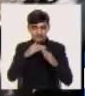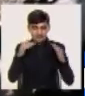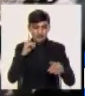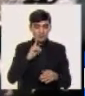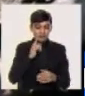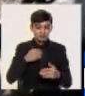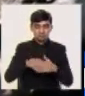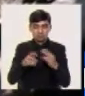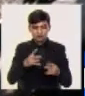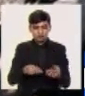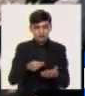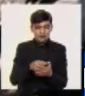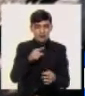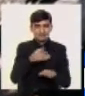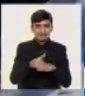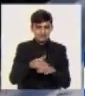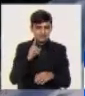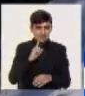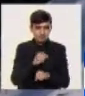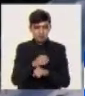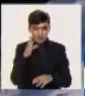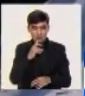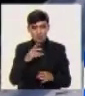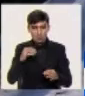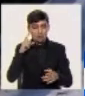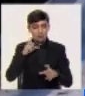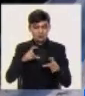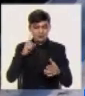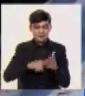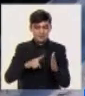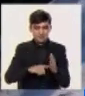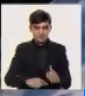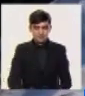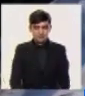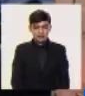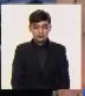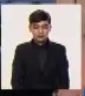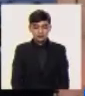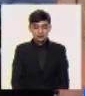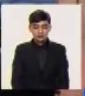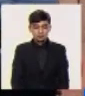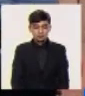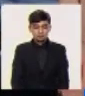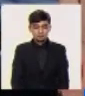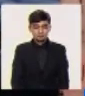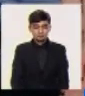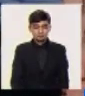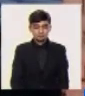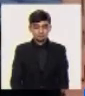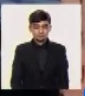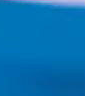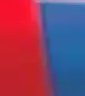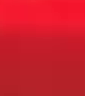временно освободят от оплаты этого кредита. Но люди не верят. Эльмира Ержанова, Аман Амантай, Информбюро, Актюбинская